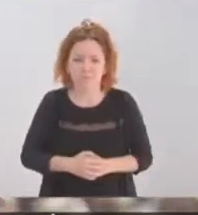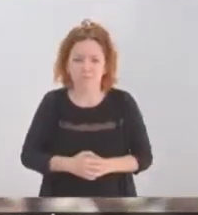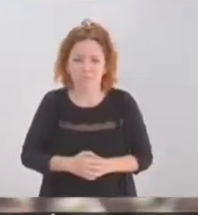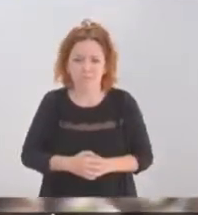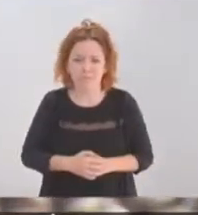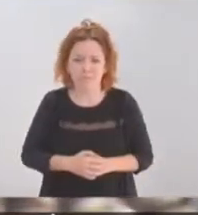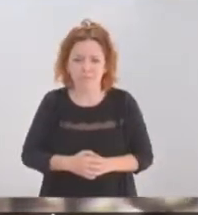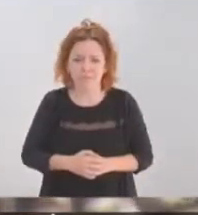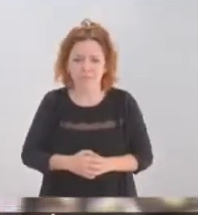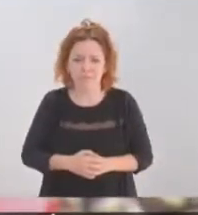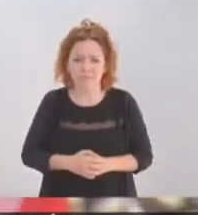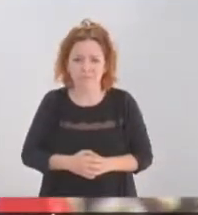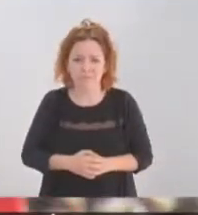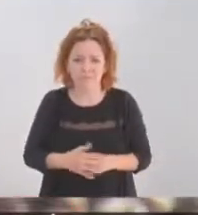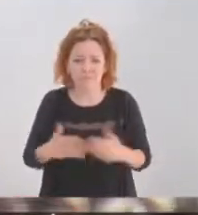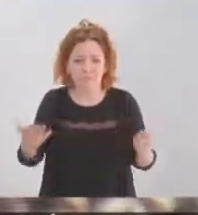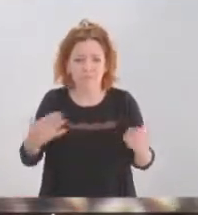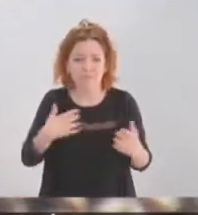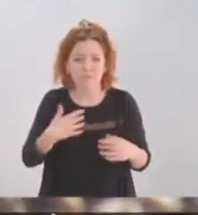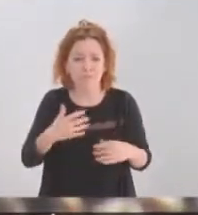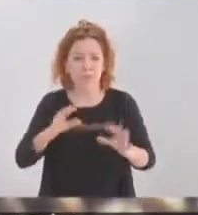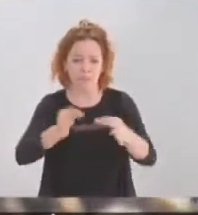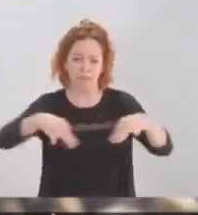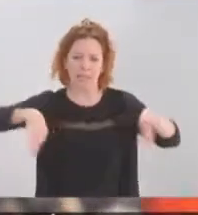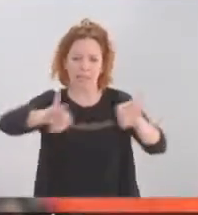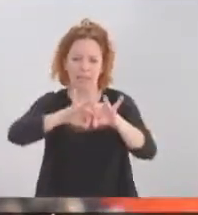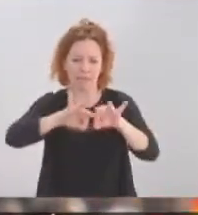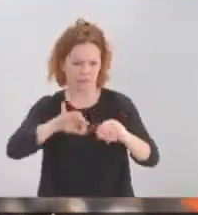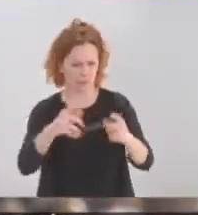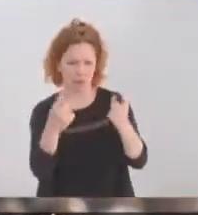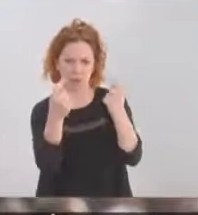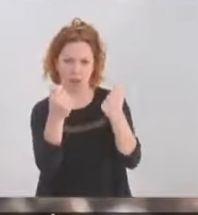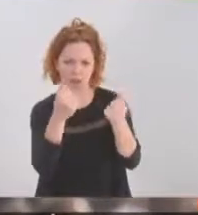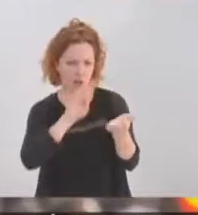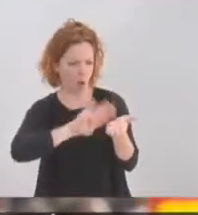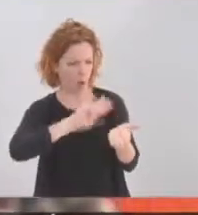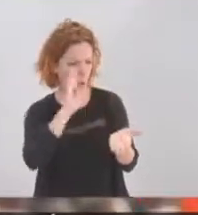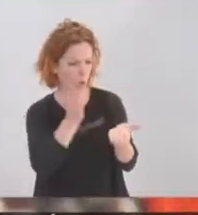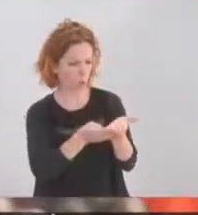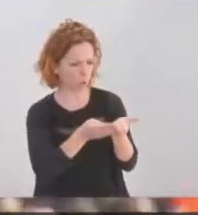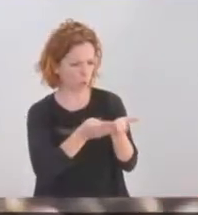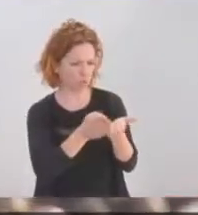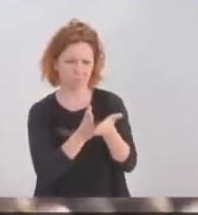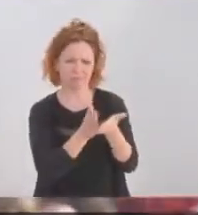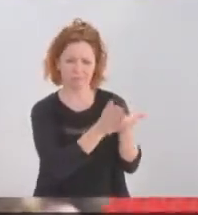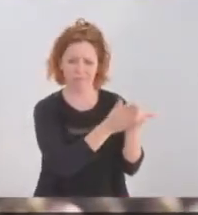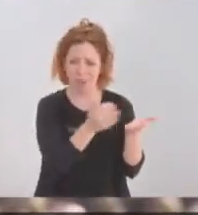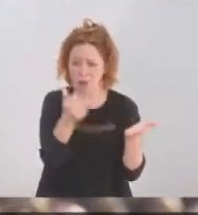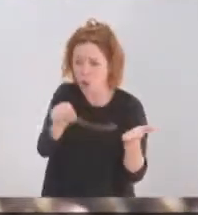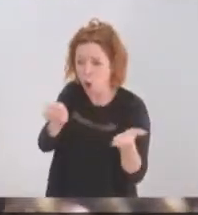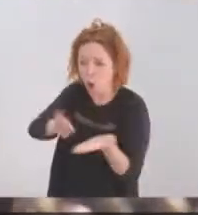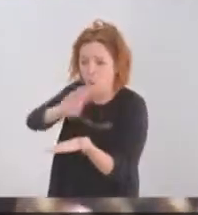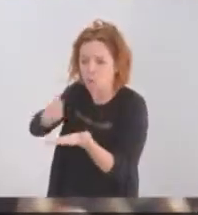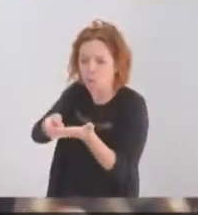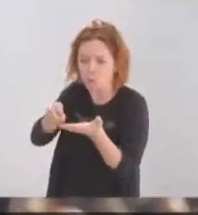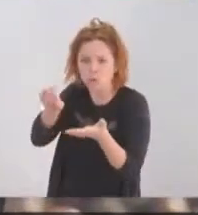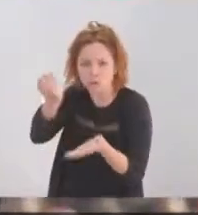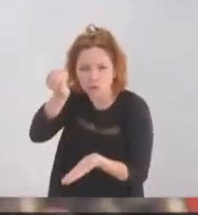n'avons aucune autre ressource dans ce pays que la matière grise. Et que c'est tant